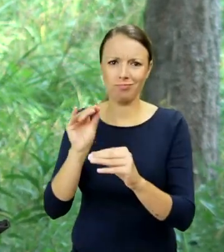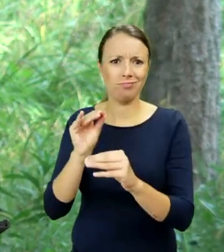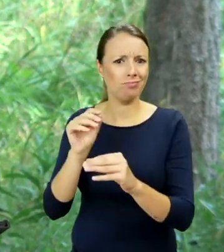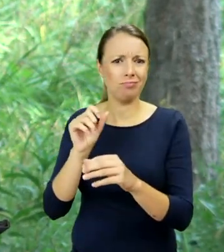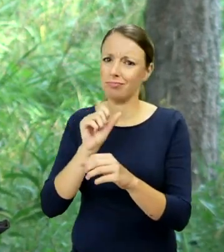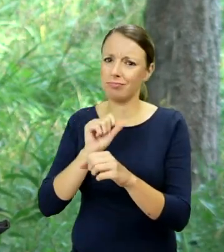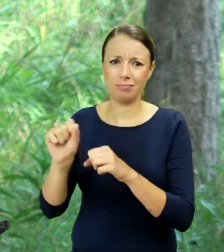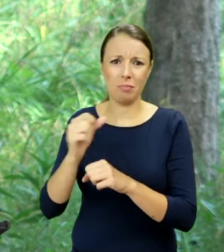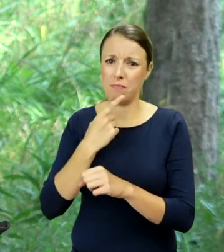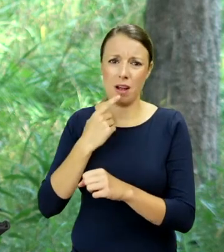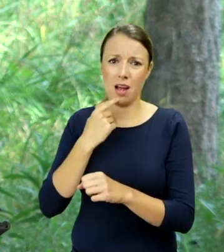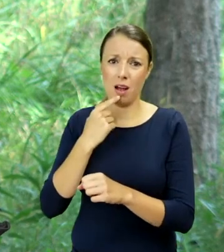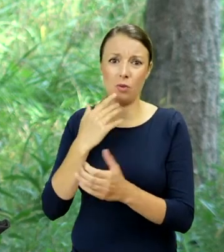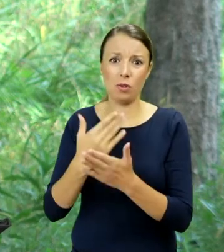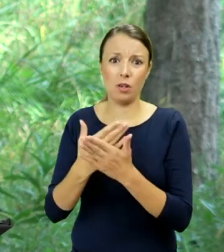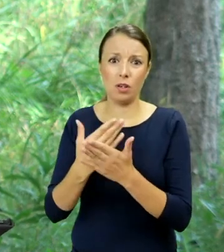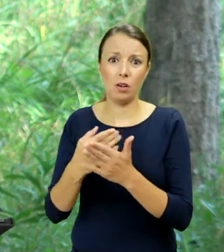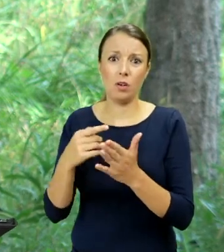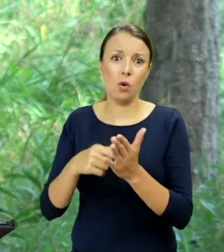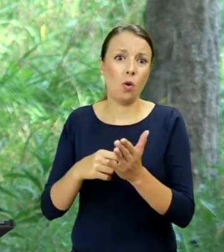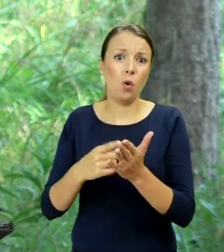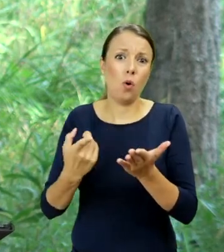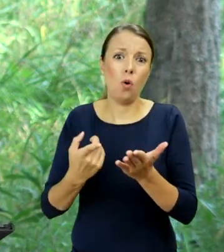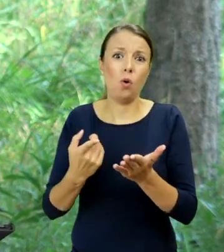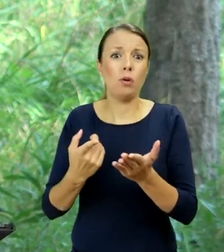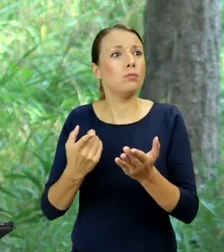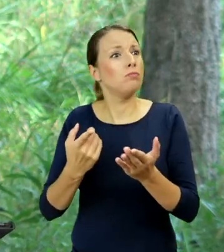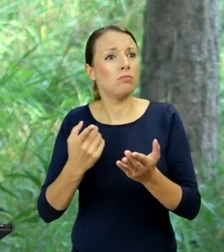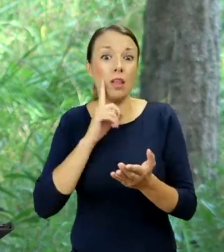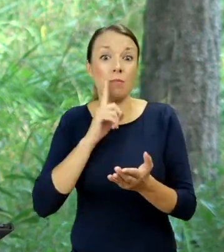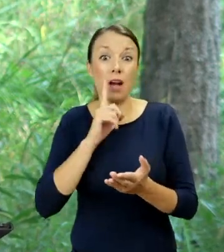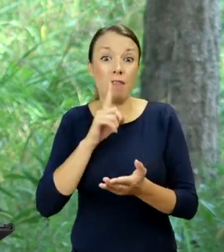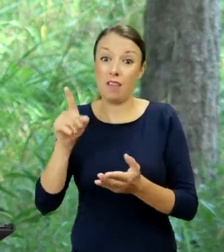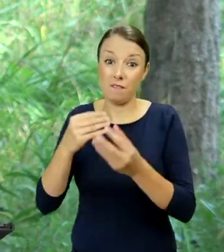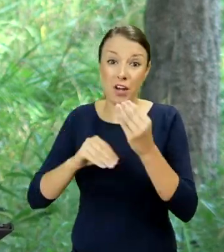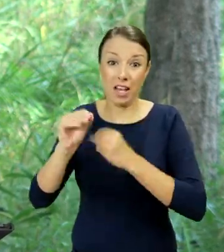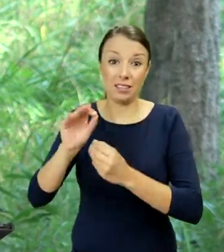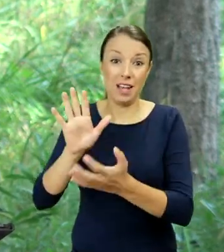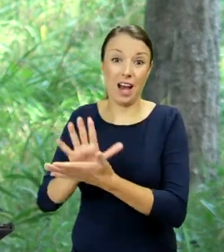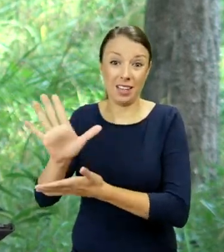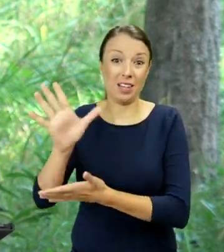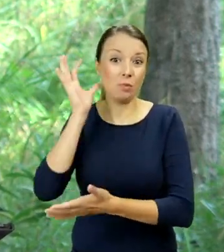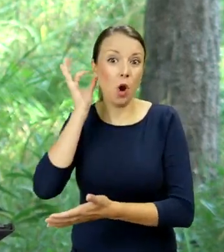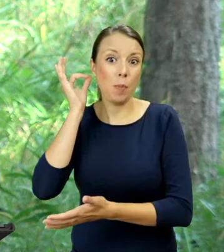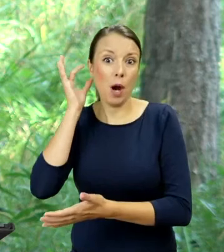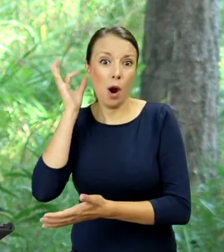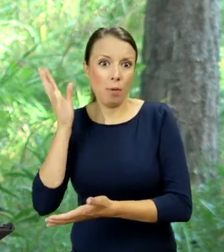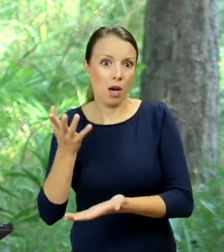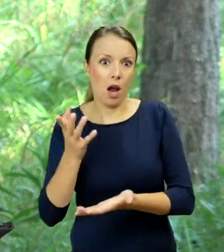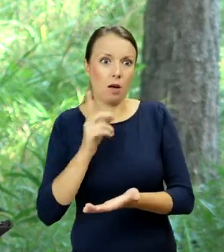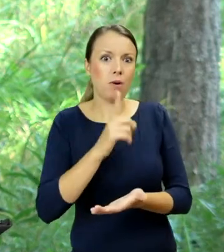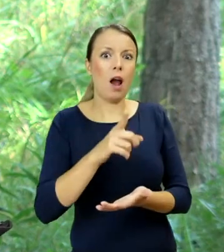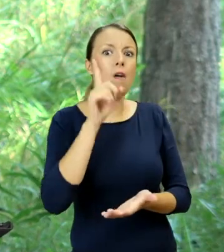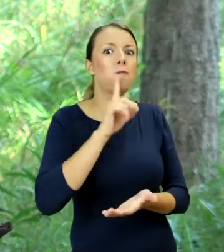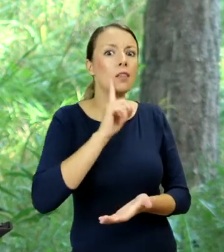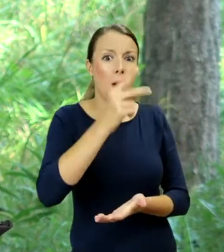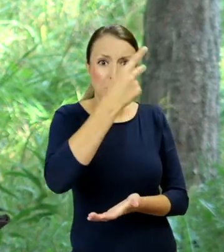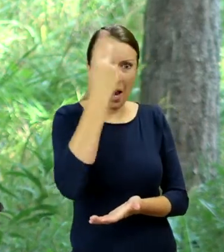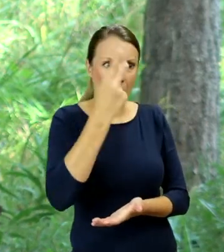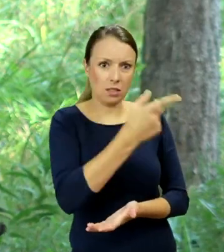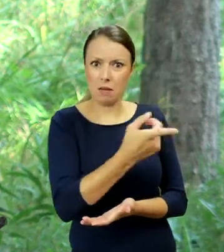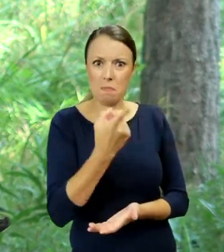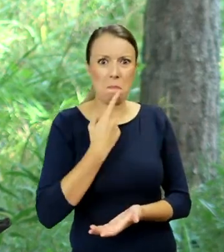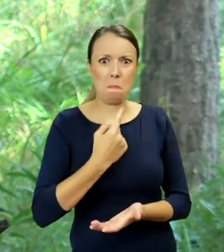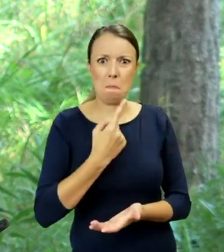sfeminizowany. Bardzo niewiele słyszymy o sanitariuszach, prawda, na frontach różnych wojen, a o sanitariuszkach owszem. I